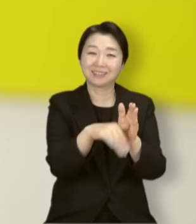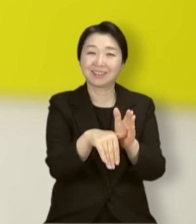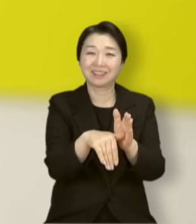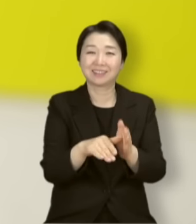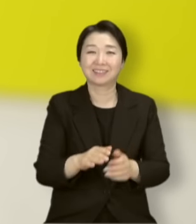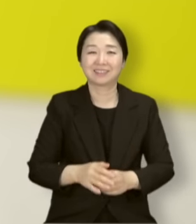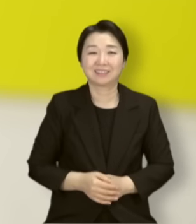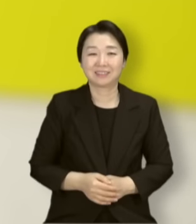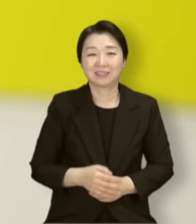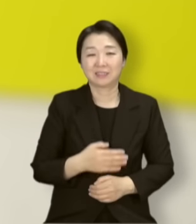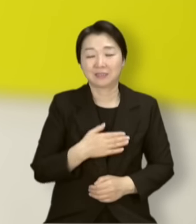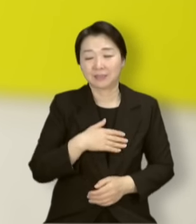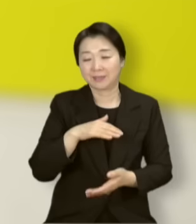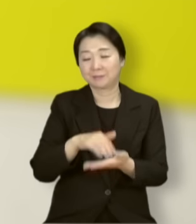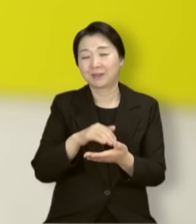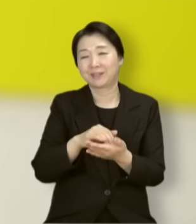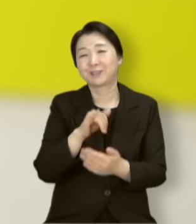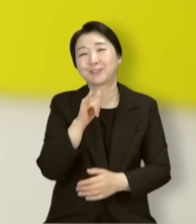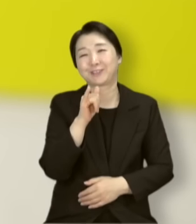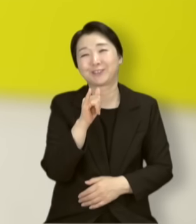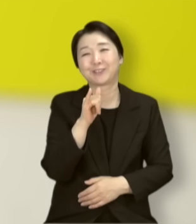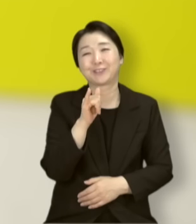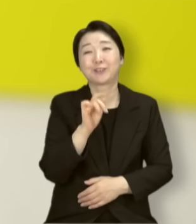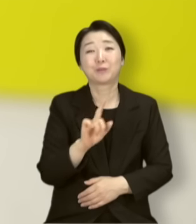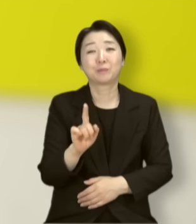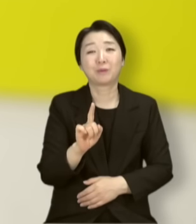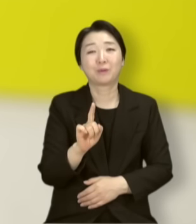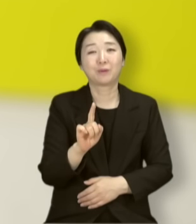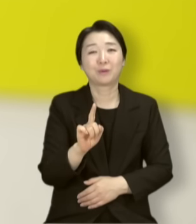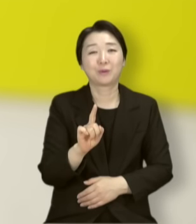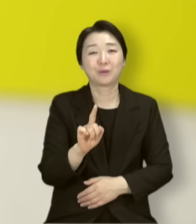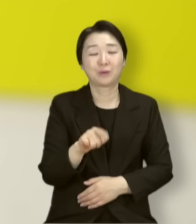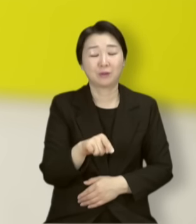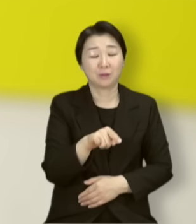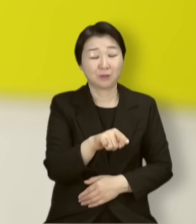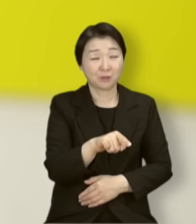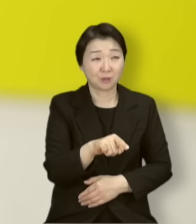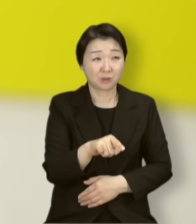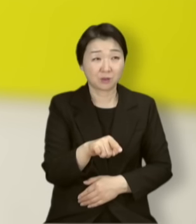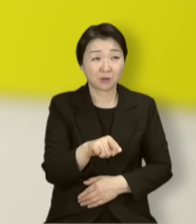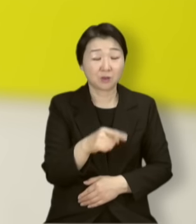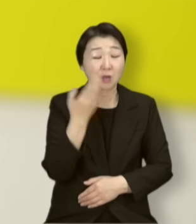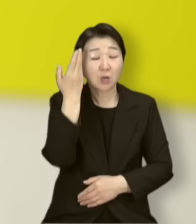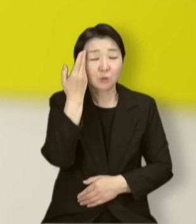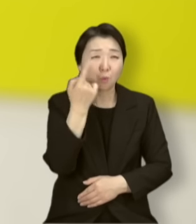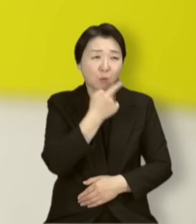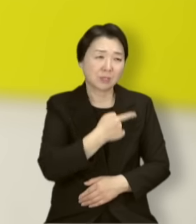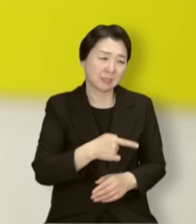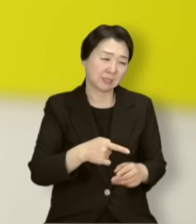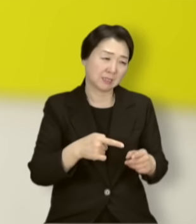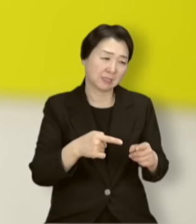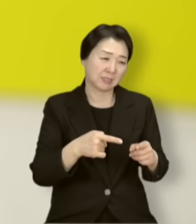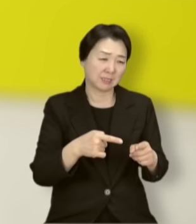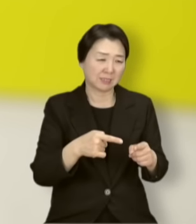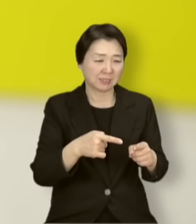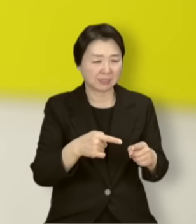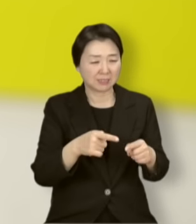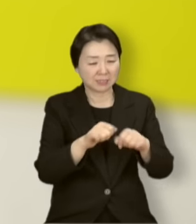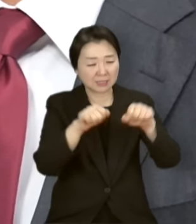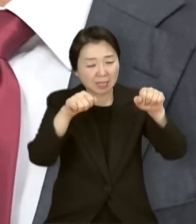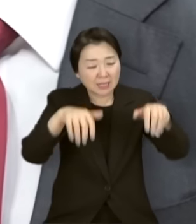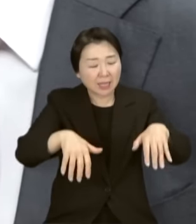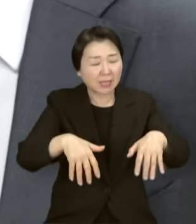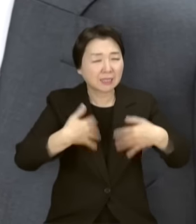제가 반성하네요. 어떻게 그렇게 논리 체계가 약하냐. 넌 머리는 어디다 두고